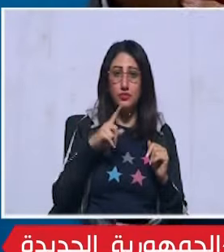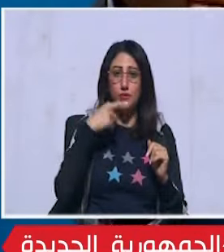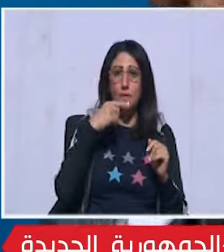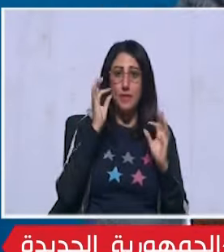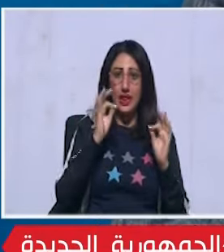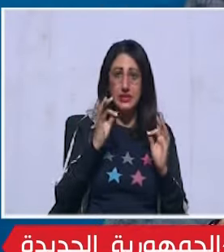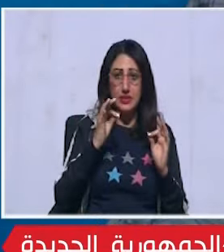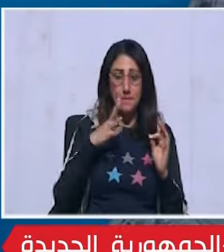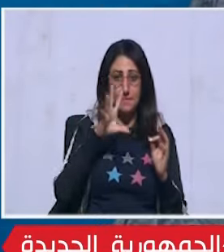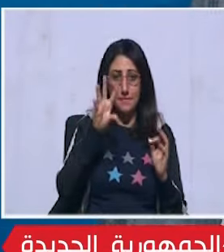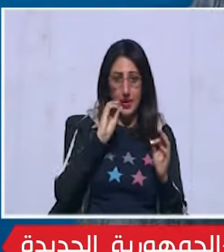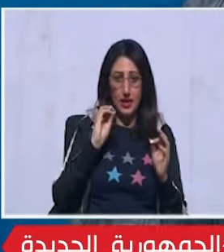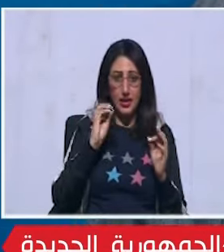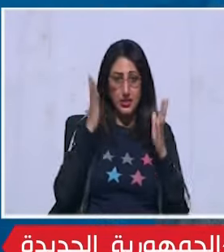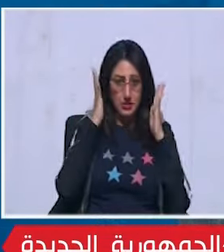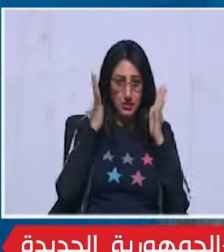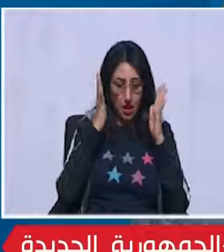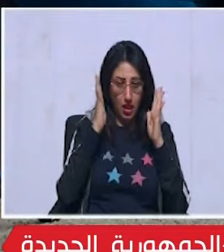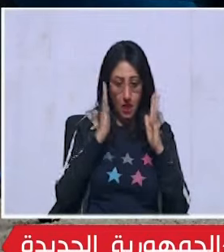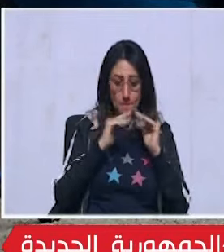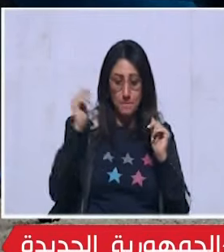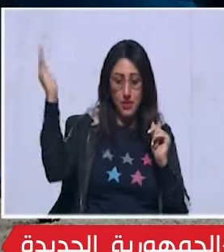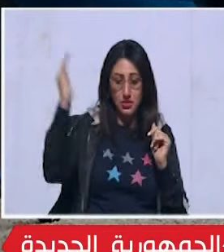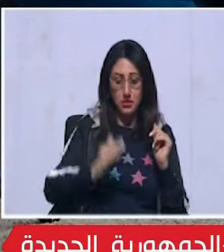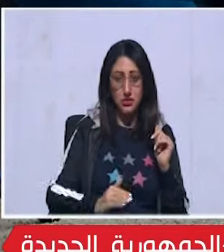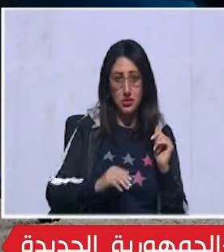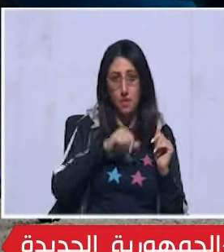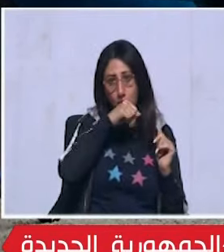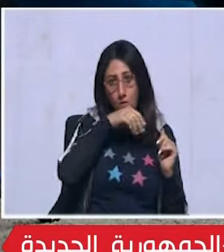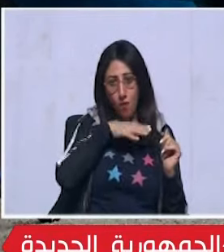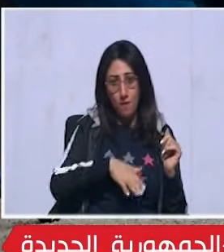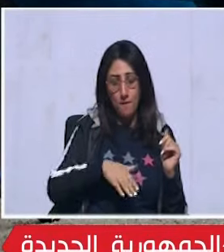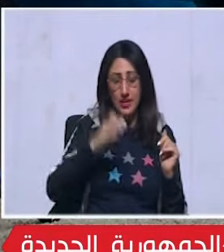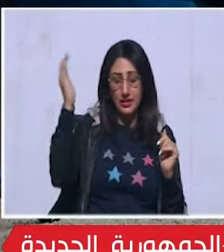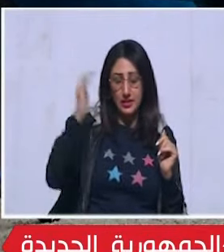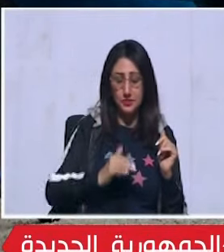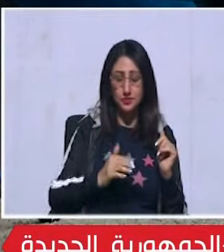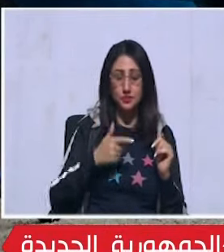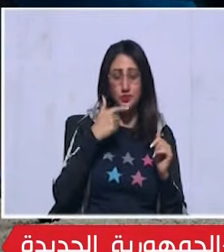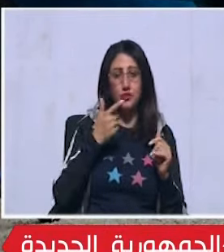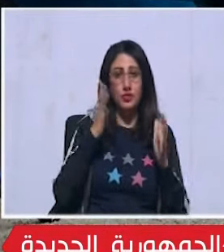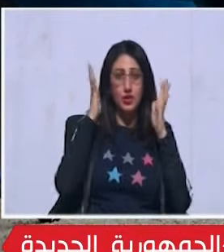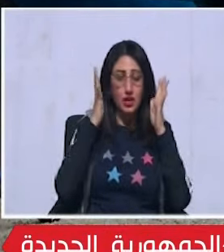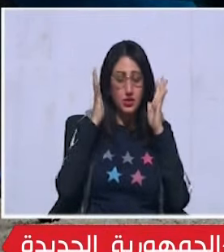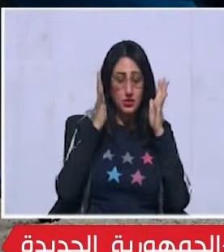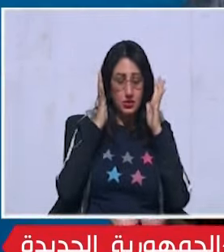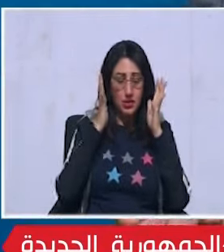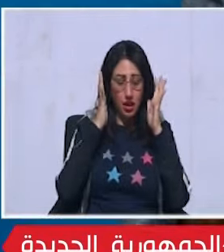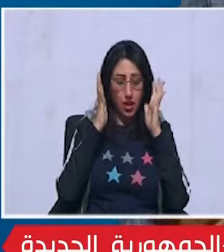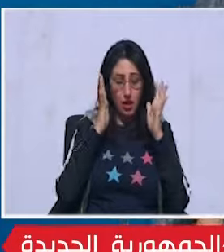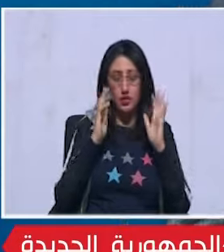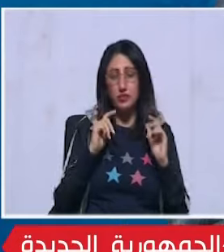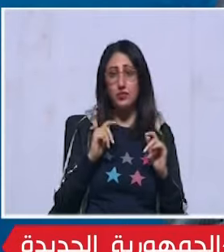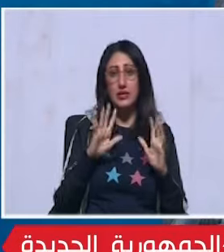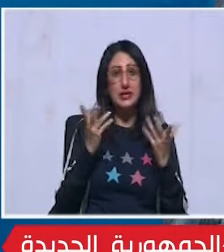الهجره انزل فصلي ده سيدنا النبي جه مصر مظبوط ايوه الله ينور على سعادتك صلى في طور سيناء مبوط حيث ك طب